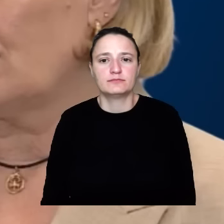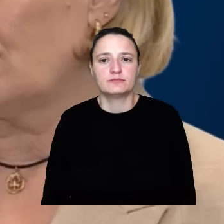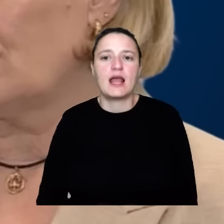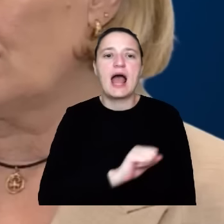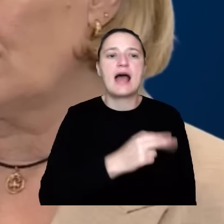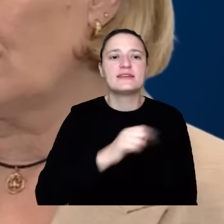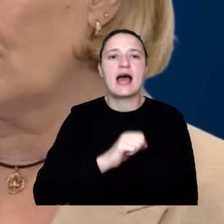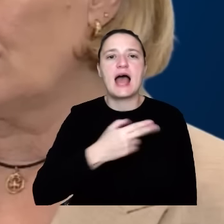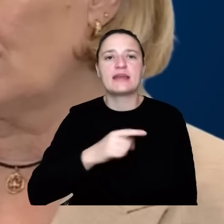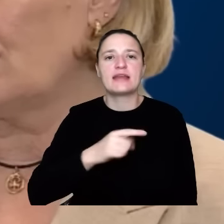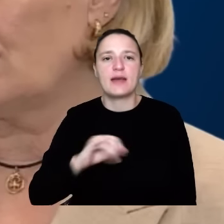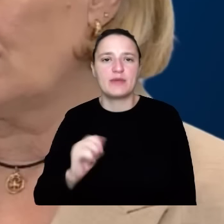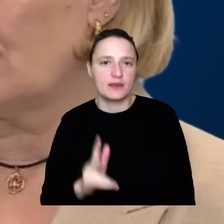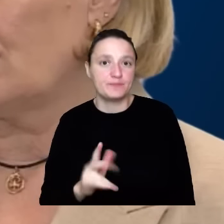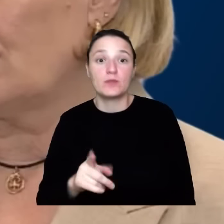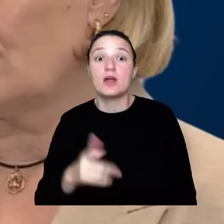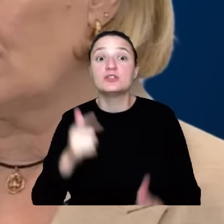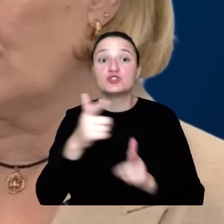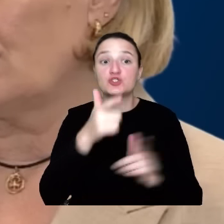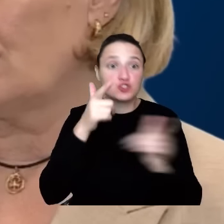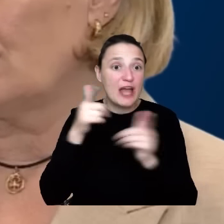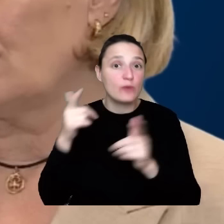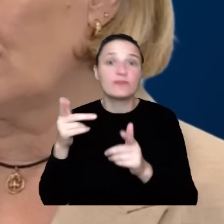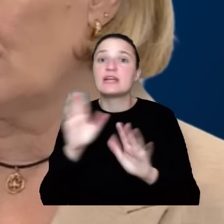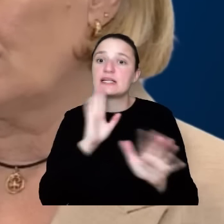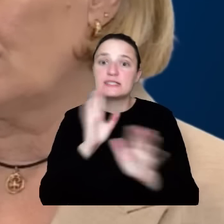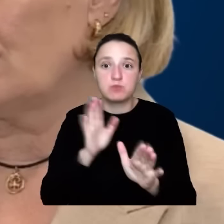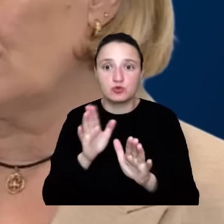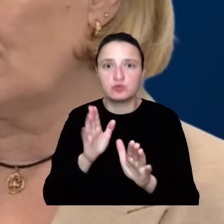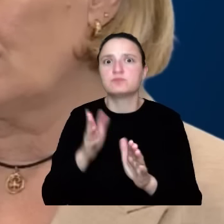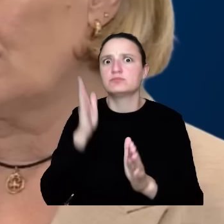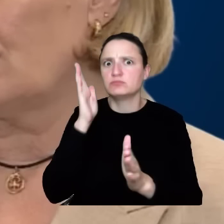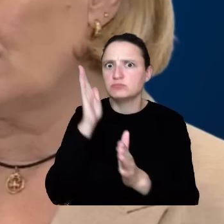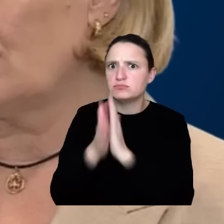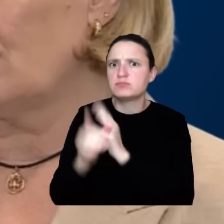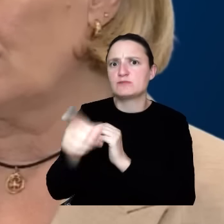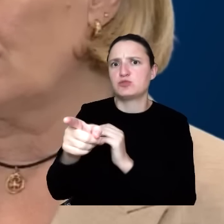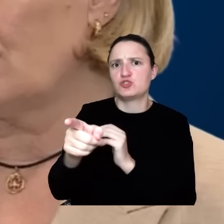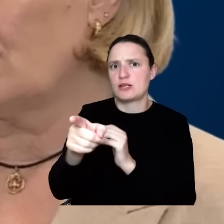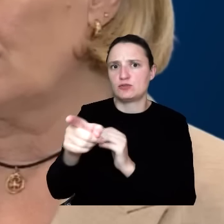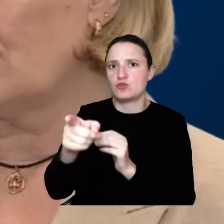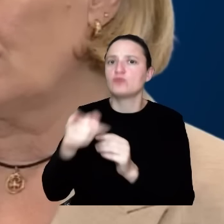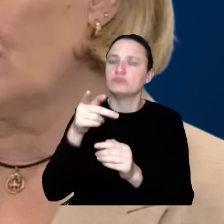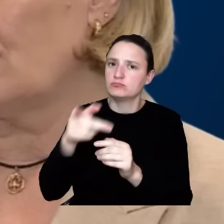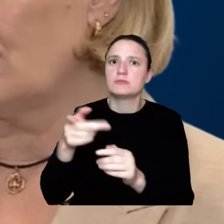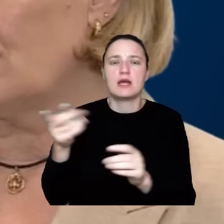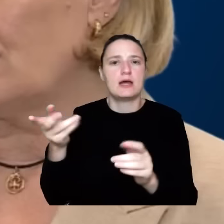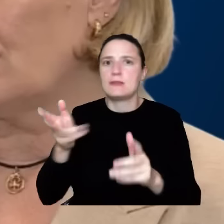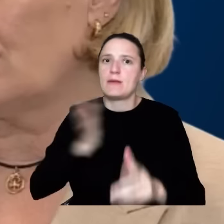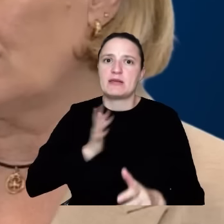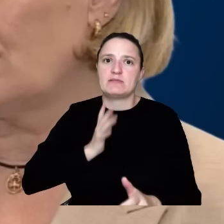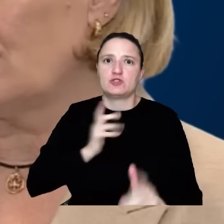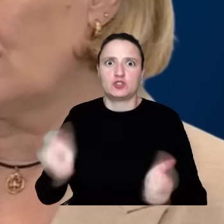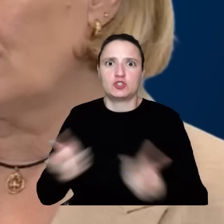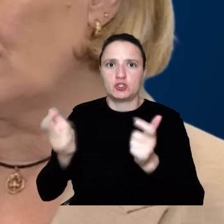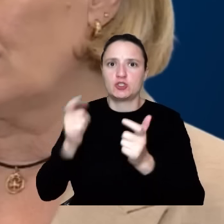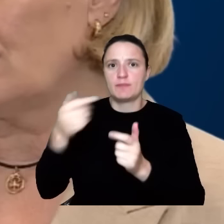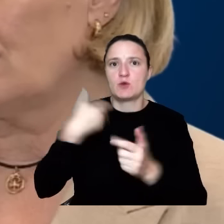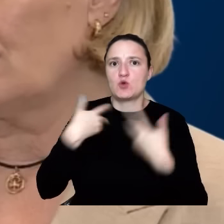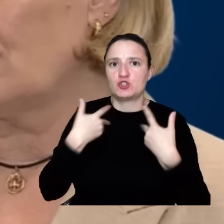Strzały padły w taki sposób, że naraziły migrantów na bezpośrednie niebezpieczeństwo utraty życia i zdrowia, przekazała w rozmowie z Polsat News Anna